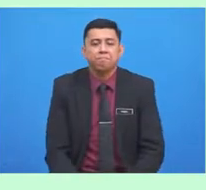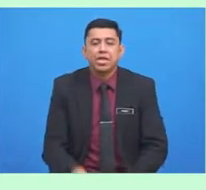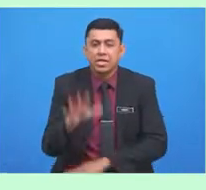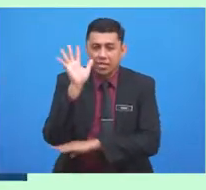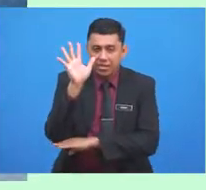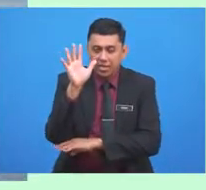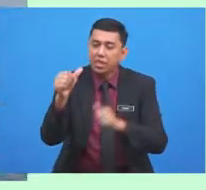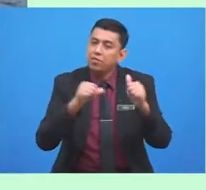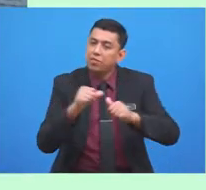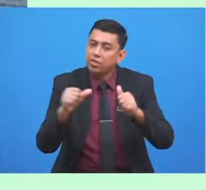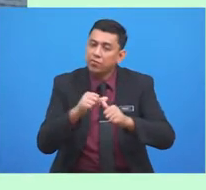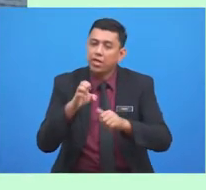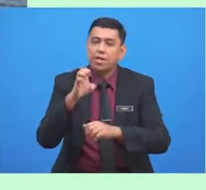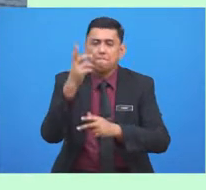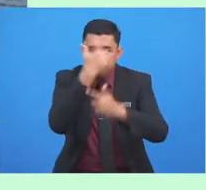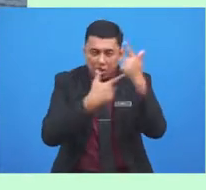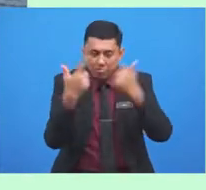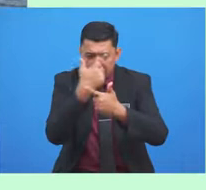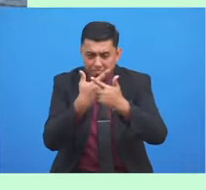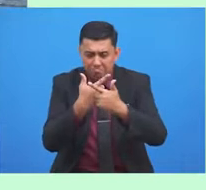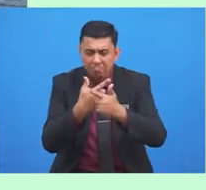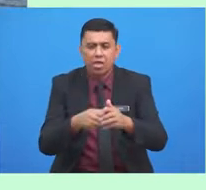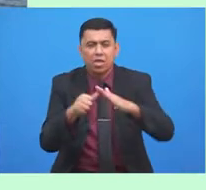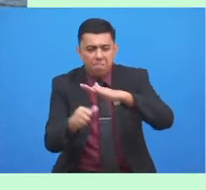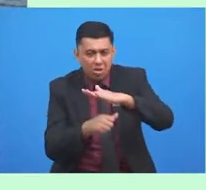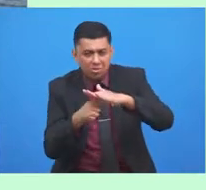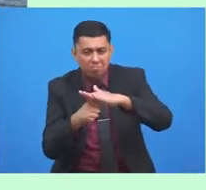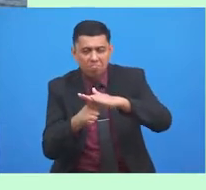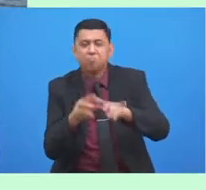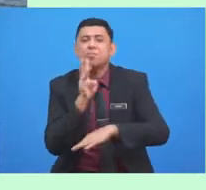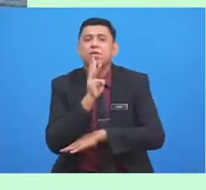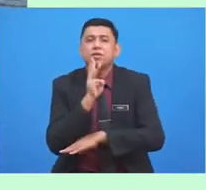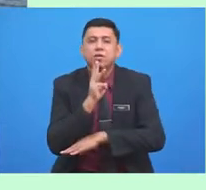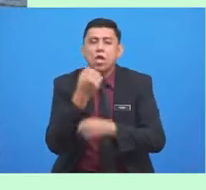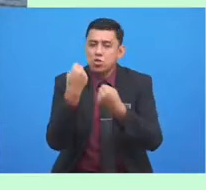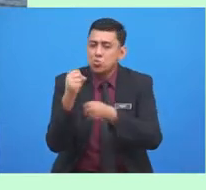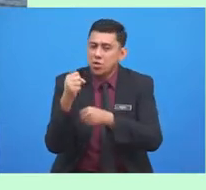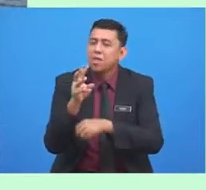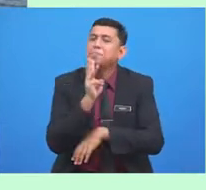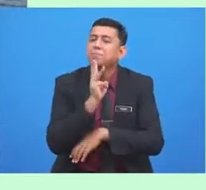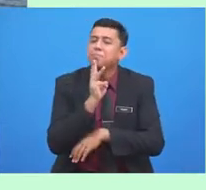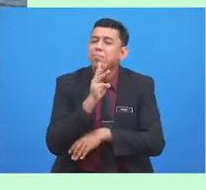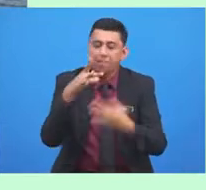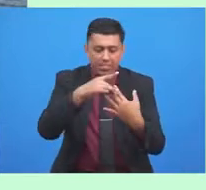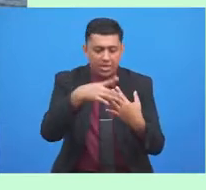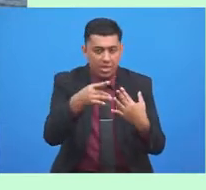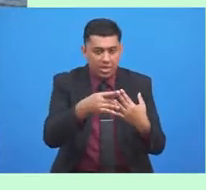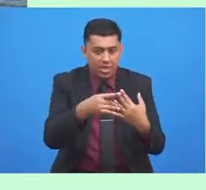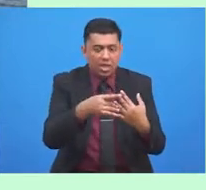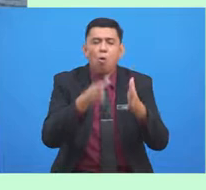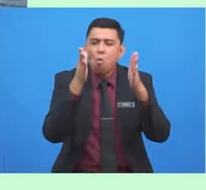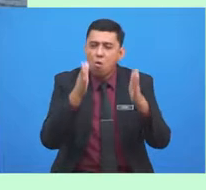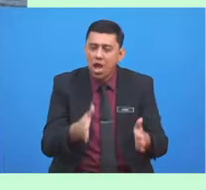Kelima, aktiviti ekor pelancongan yang berasaskan air seperti sukan air menjadi pilihan penduduk masa